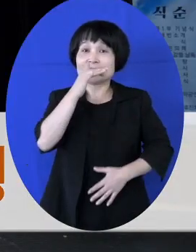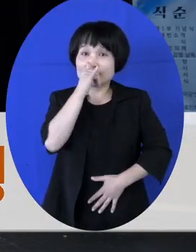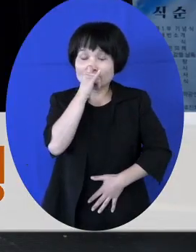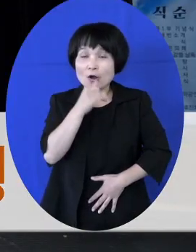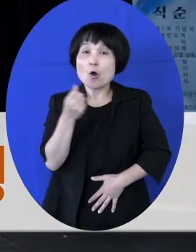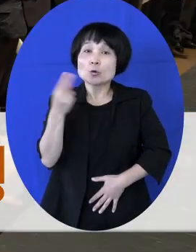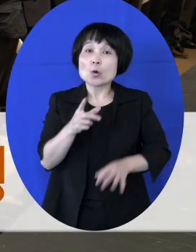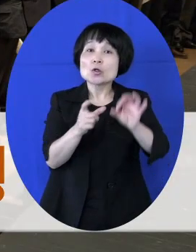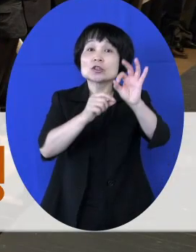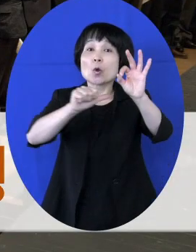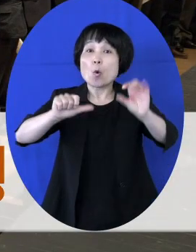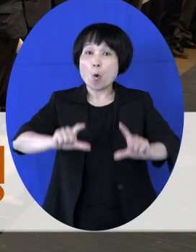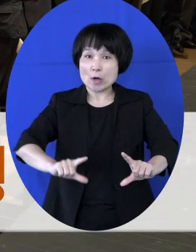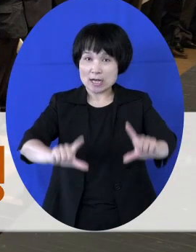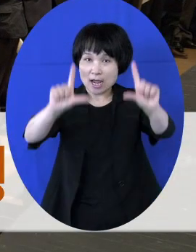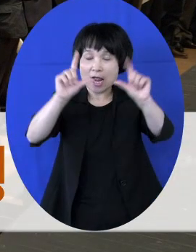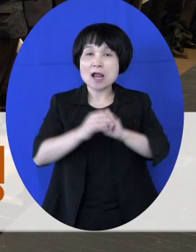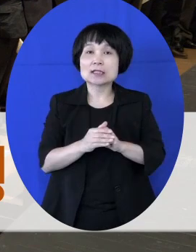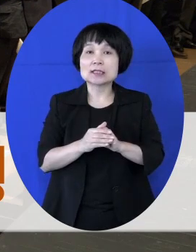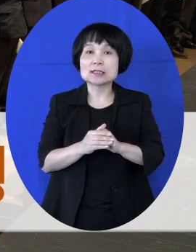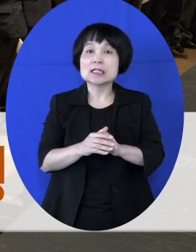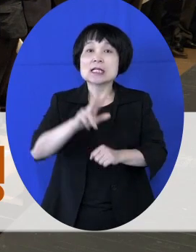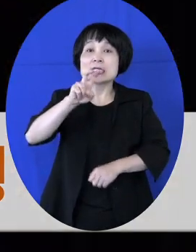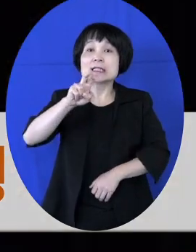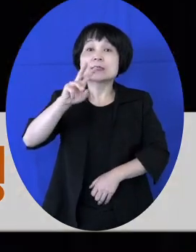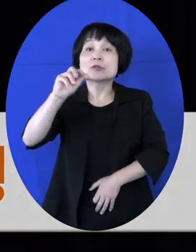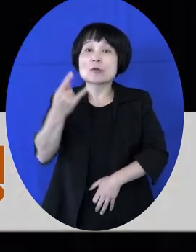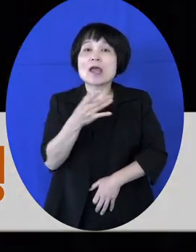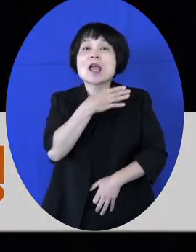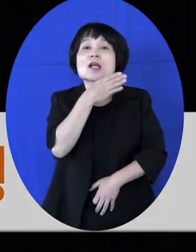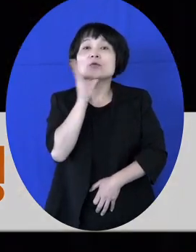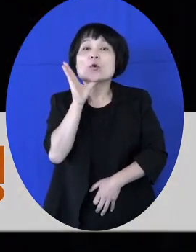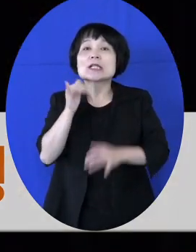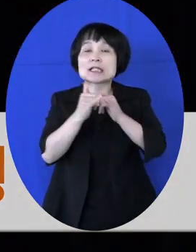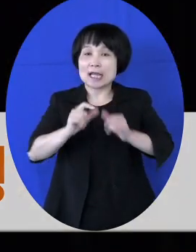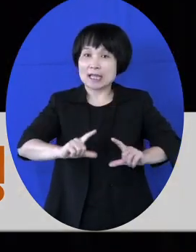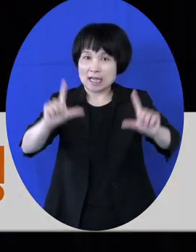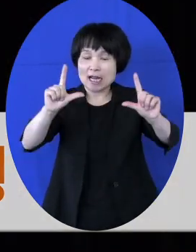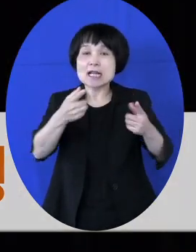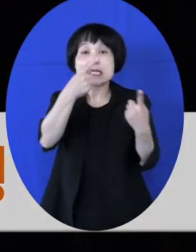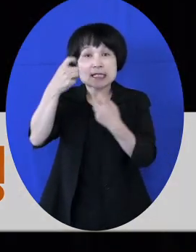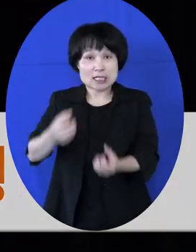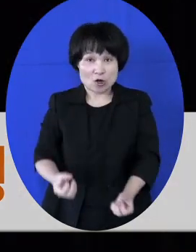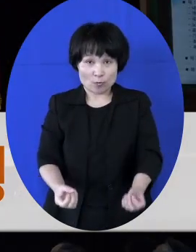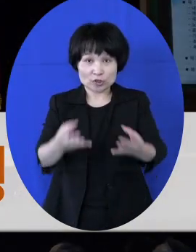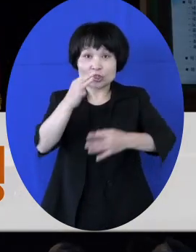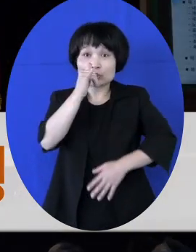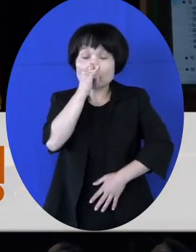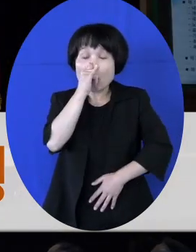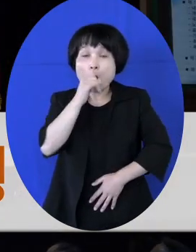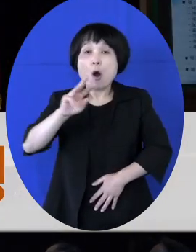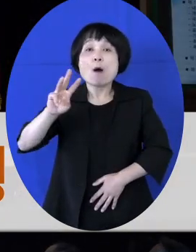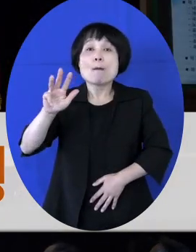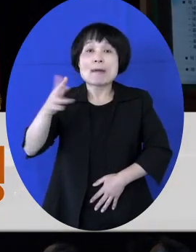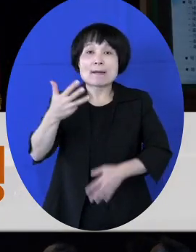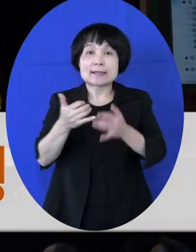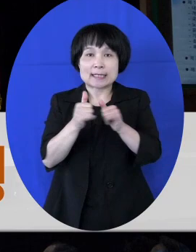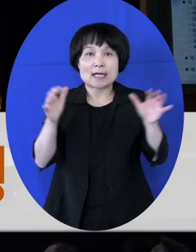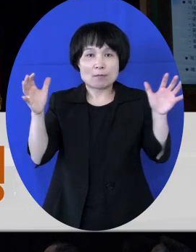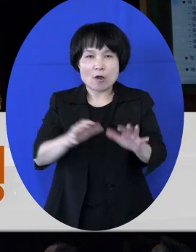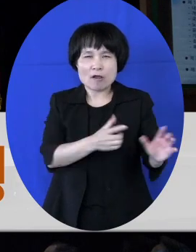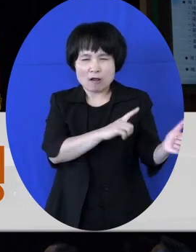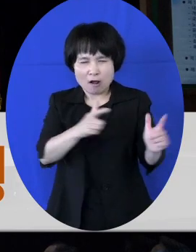문예회관 대공연장에서는 22회째를 맞는 노인의 날 기념식이 진행됐는데요. 800여 명이 참석해 다양한